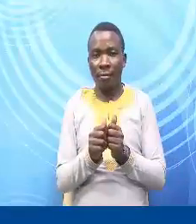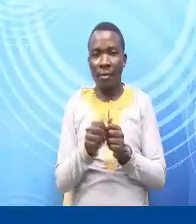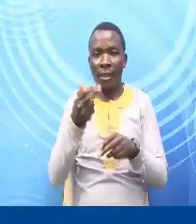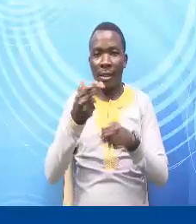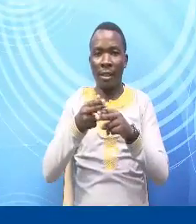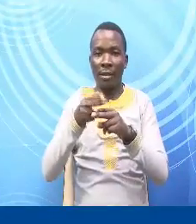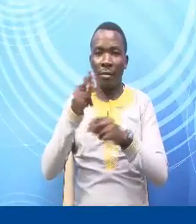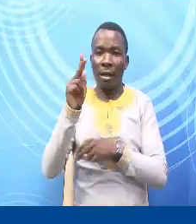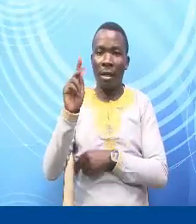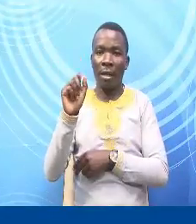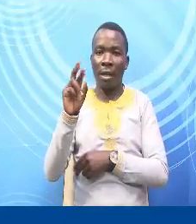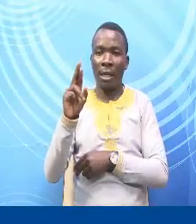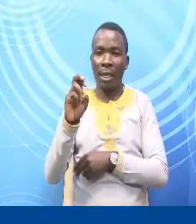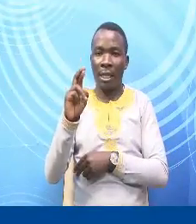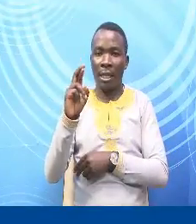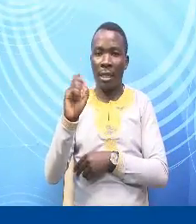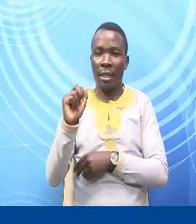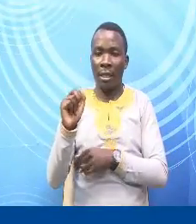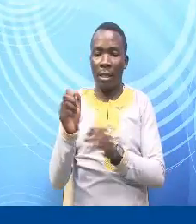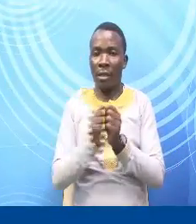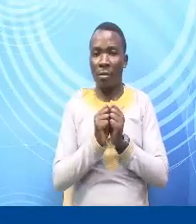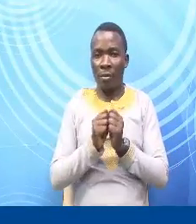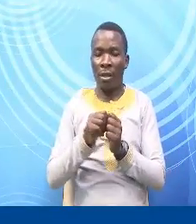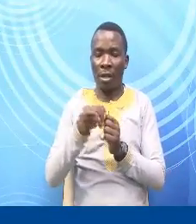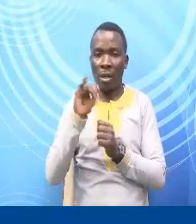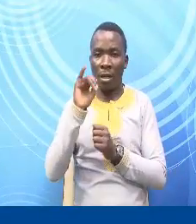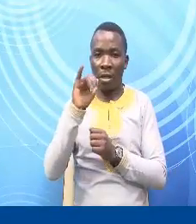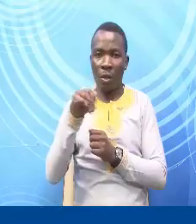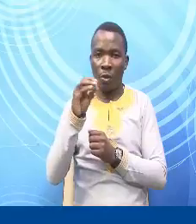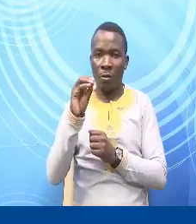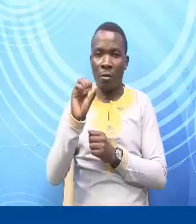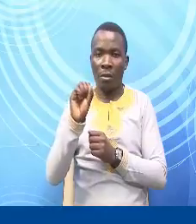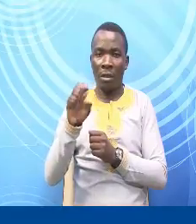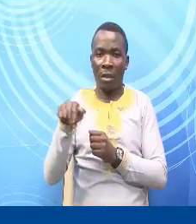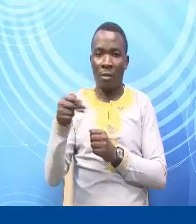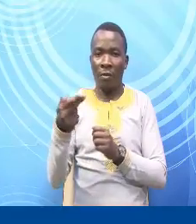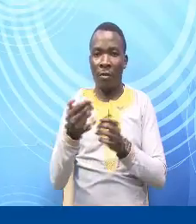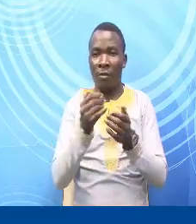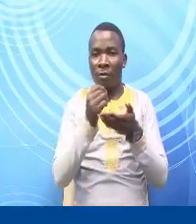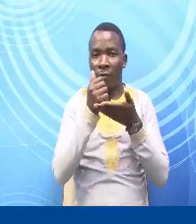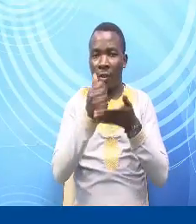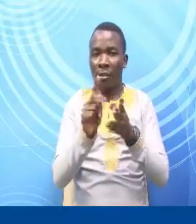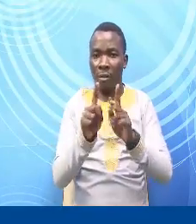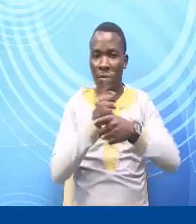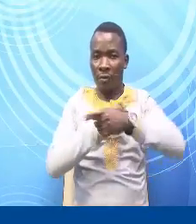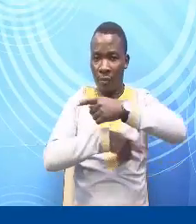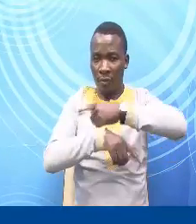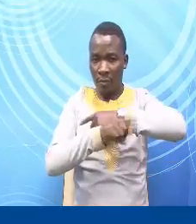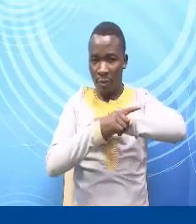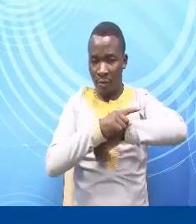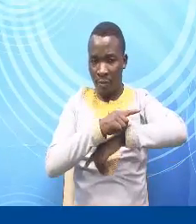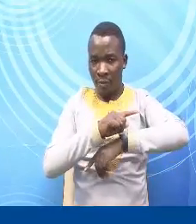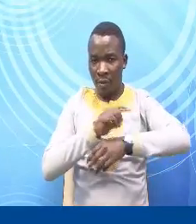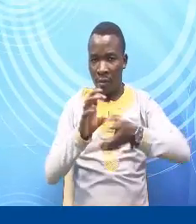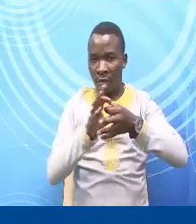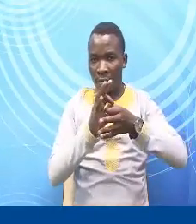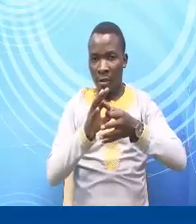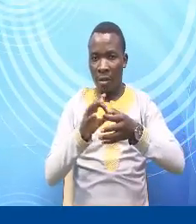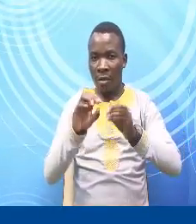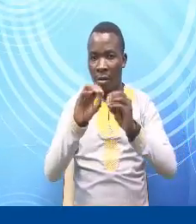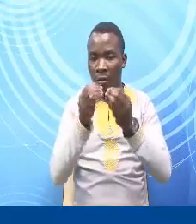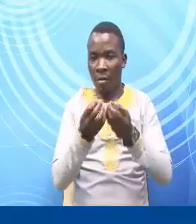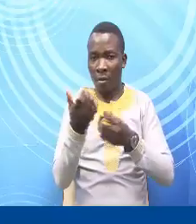nitwa Karera Kayihura andi kumwe na mugenzi wanje musabye Imana Joseph ari gufasha afite umugabo kutumva ndetse no kutavuga ni kufatanya n'umuryango